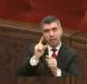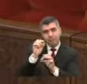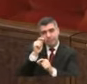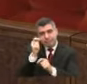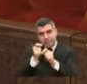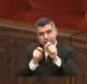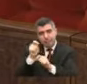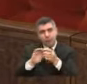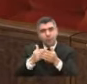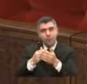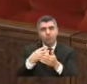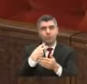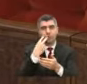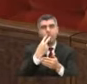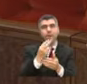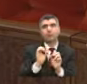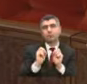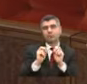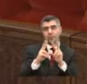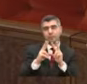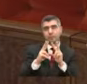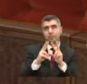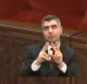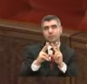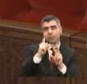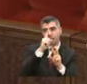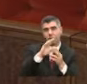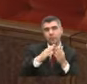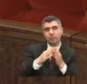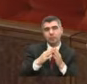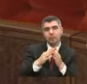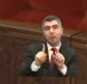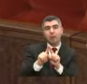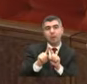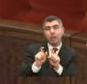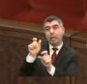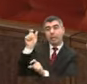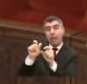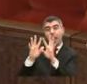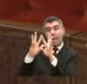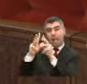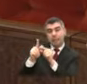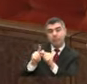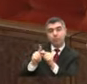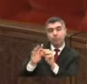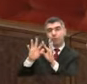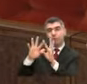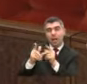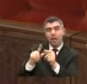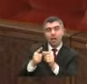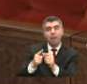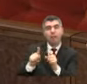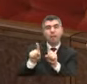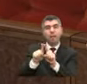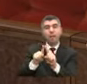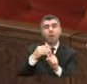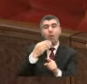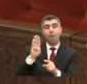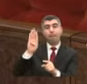العدد المعايير خصهم يكونوا كيستجيبوهم، هو عدد حاصل على البكالوريا. كنظن بان الا كانت جامعه في درعة تافيلالت غيكون